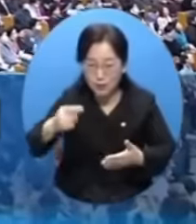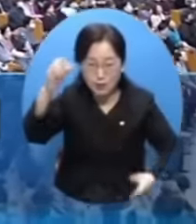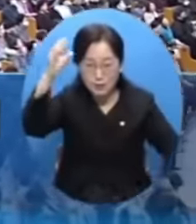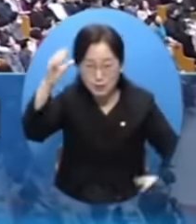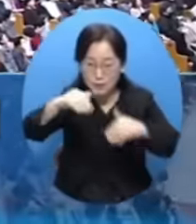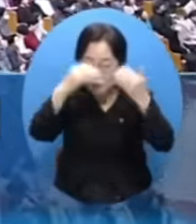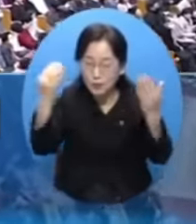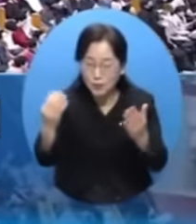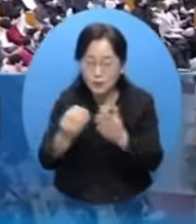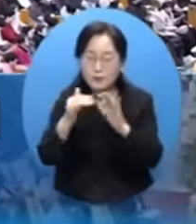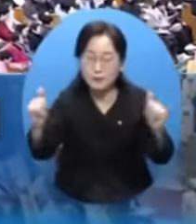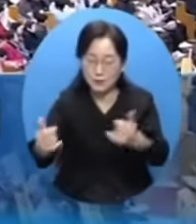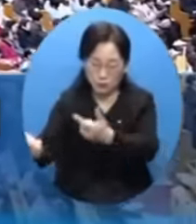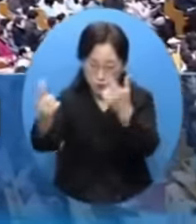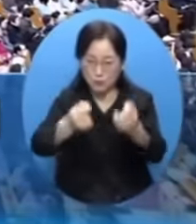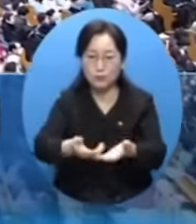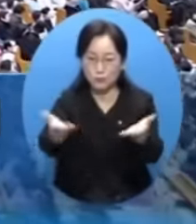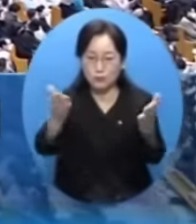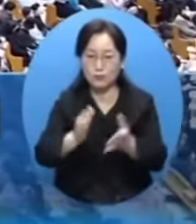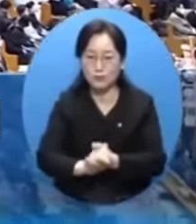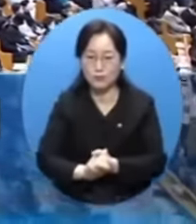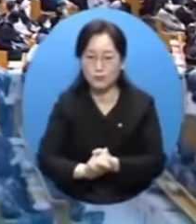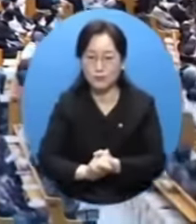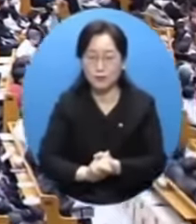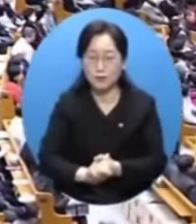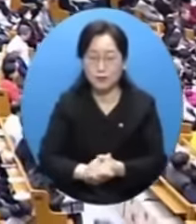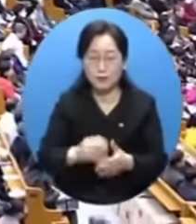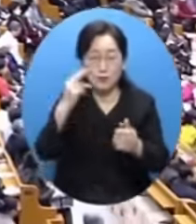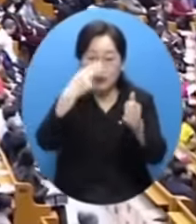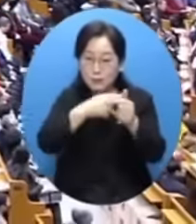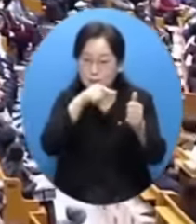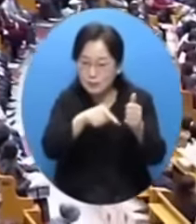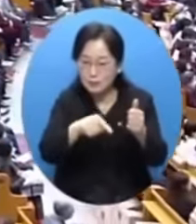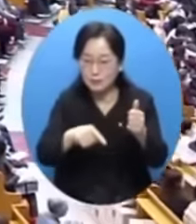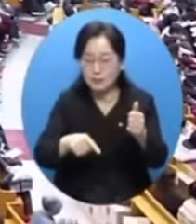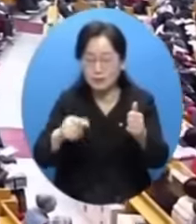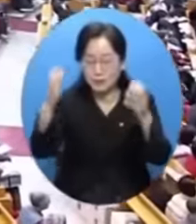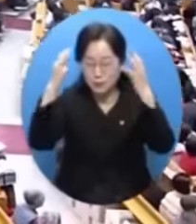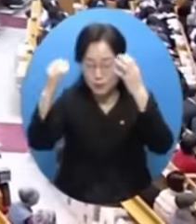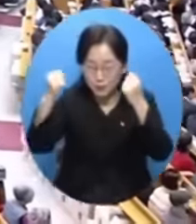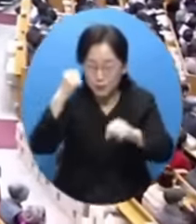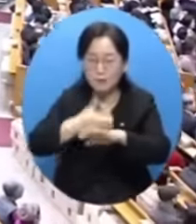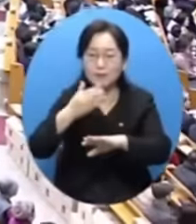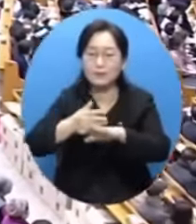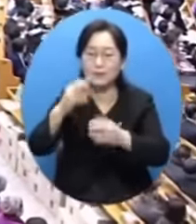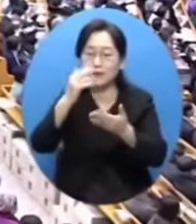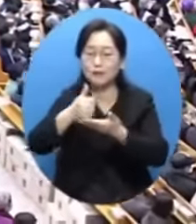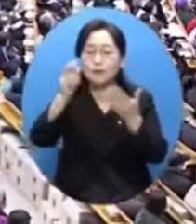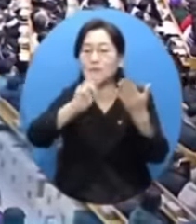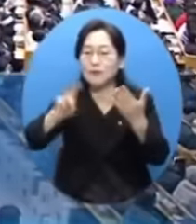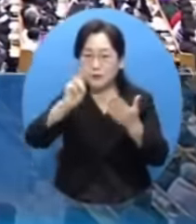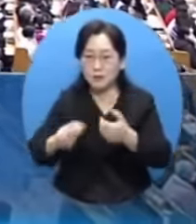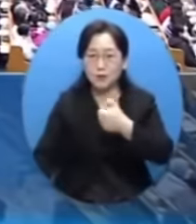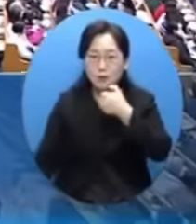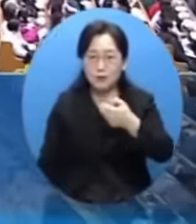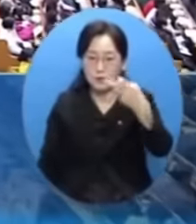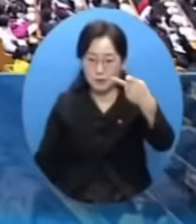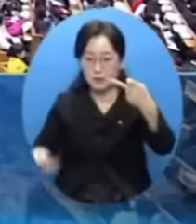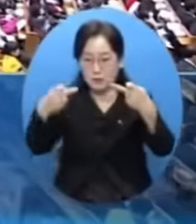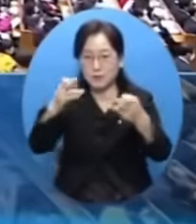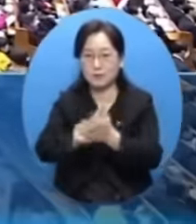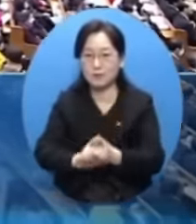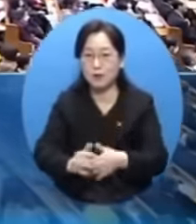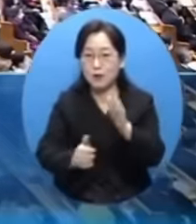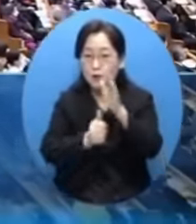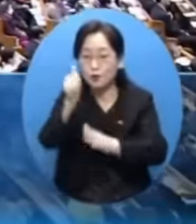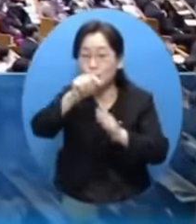모든 자에게도니라. 그는 고난 가운데서 감사했습니다. 주님을 찬양했습니다. 로마서 12장 12절을 말씀합니다.